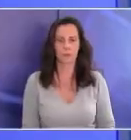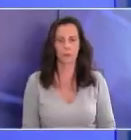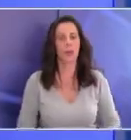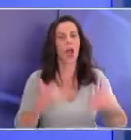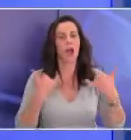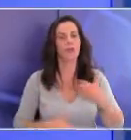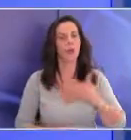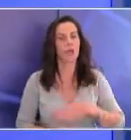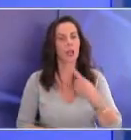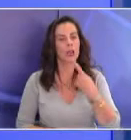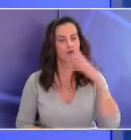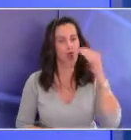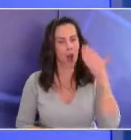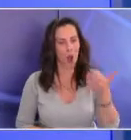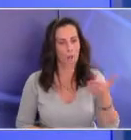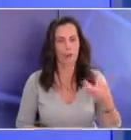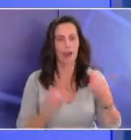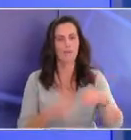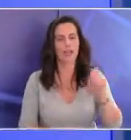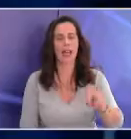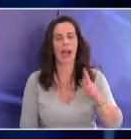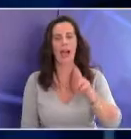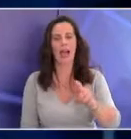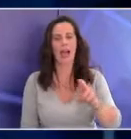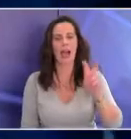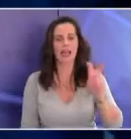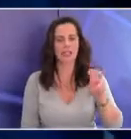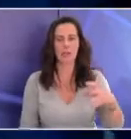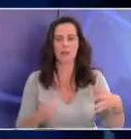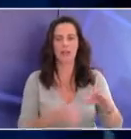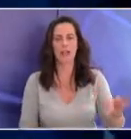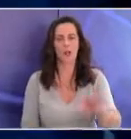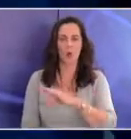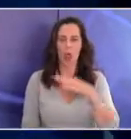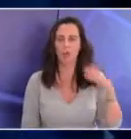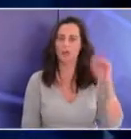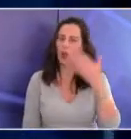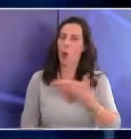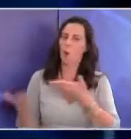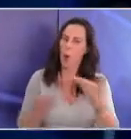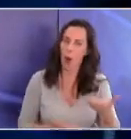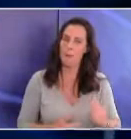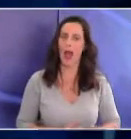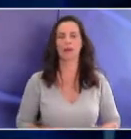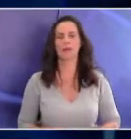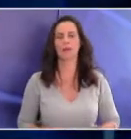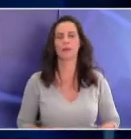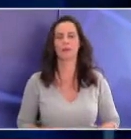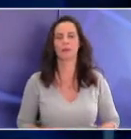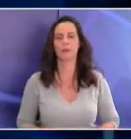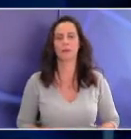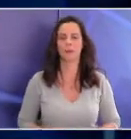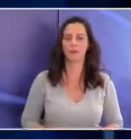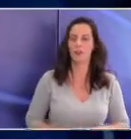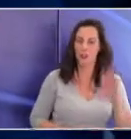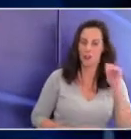ועכשיו אנחנו רוצים לומר שלום ולצרף אלינו את חברת הכנסת רחל עזריה ממפלגת כולנו. שלום, ברוכה הבאה.